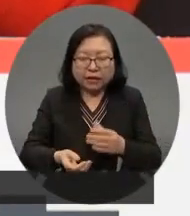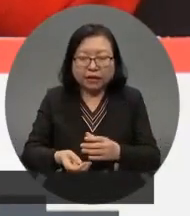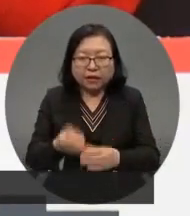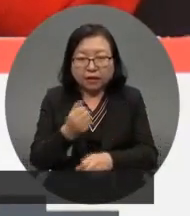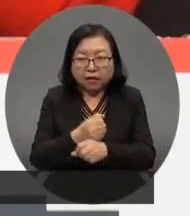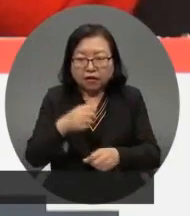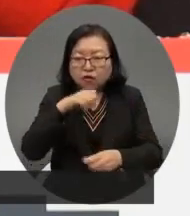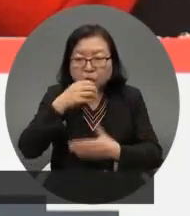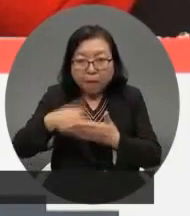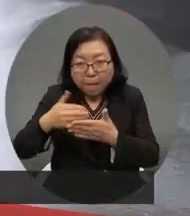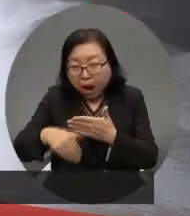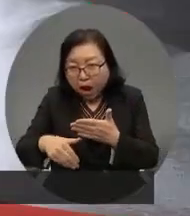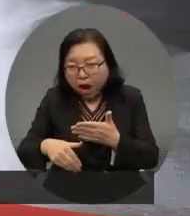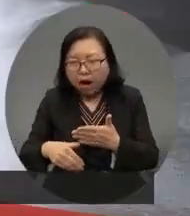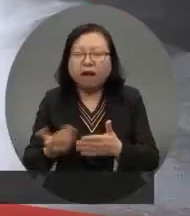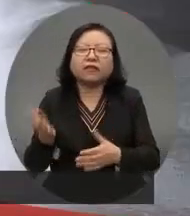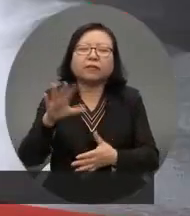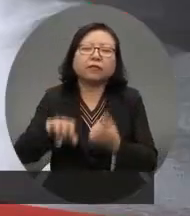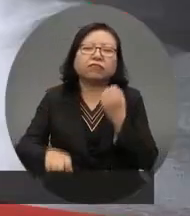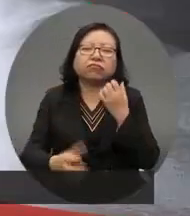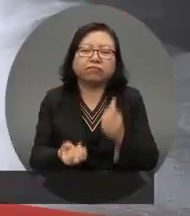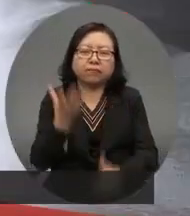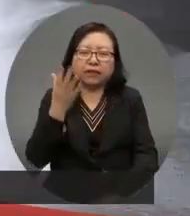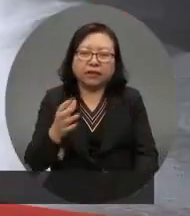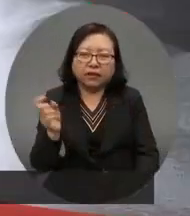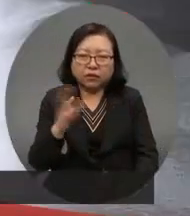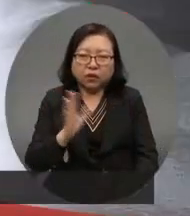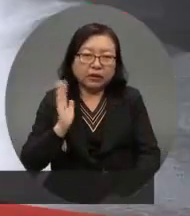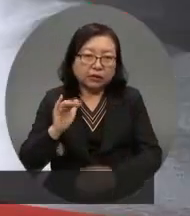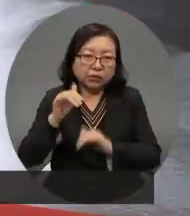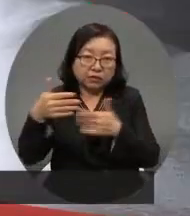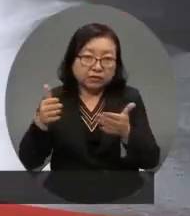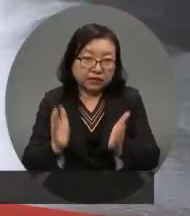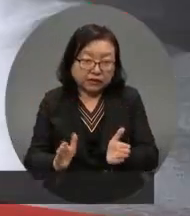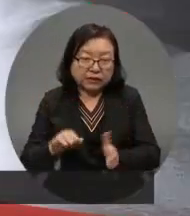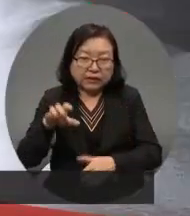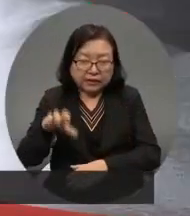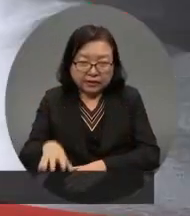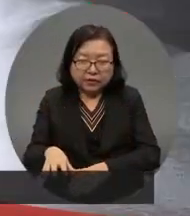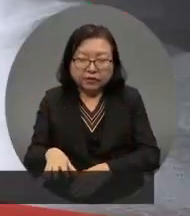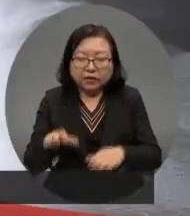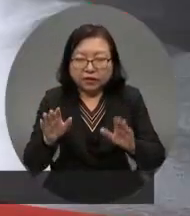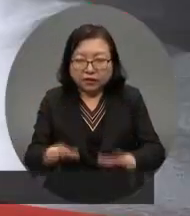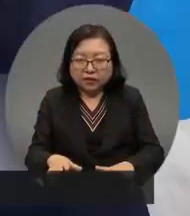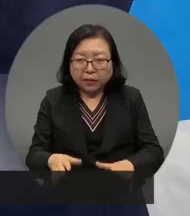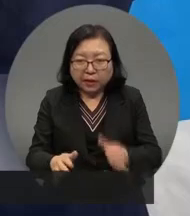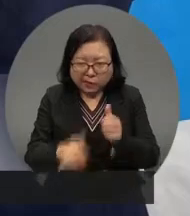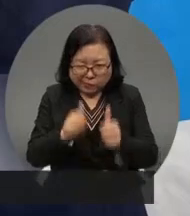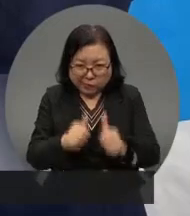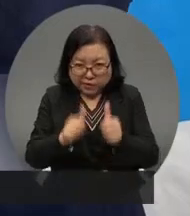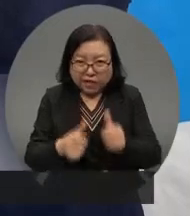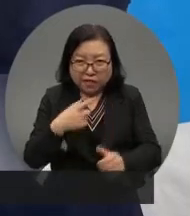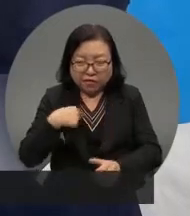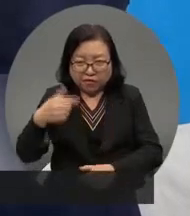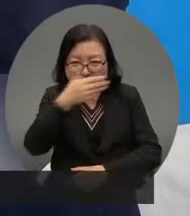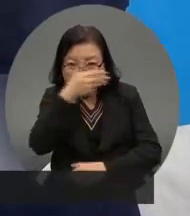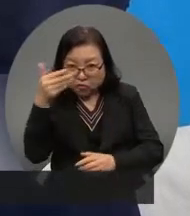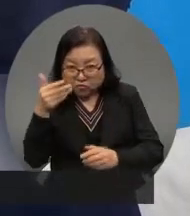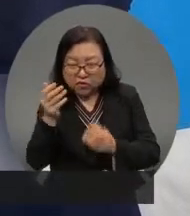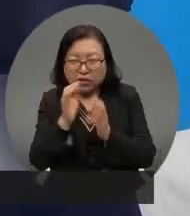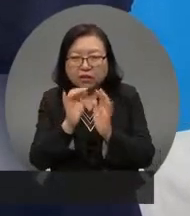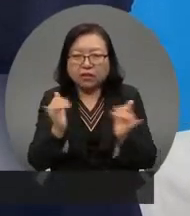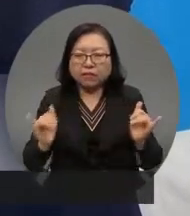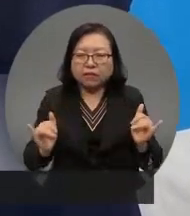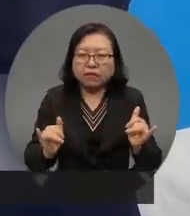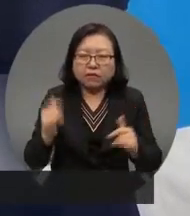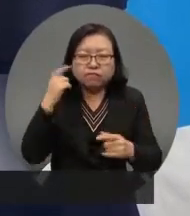저력을 보였습니다. 반면 대통령실 출신으로 현역 의원들과 1대1 구도를 만들었던 젊은 정치인들은